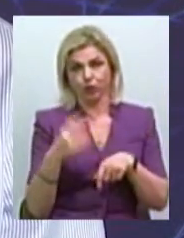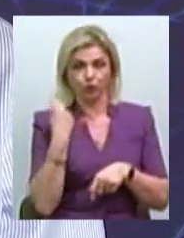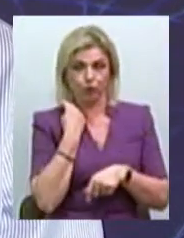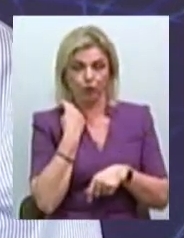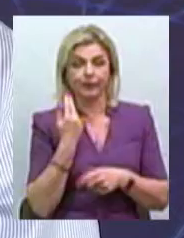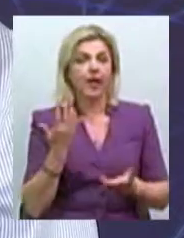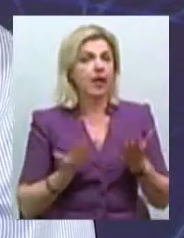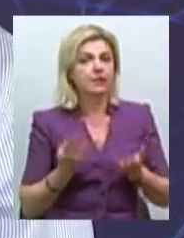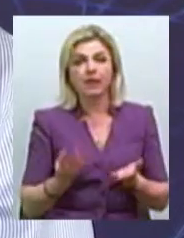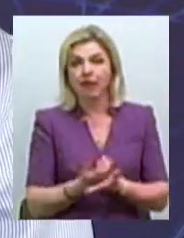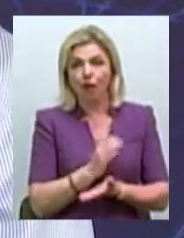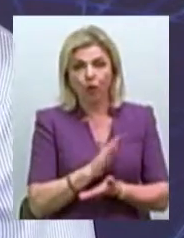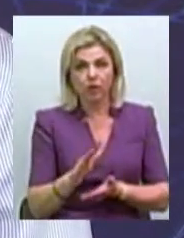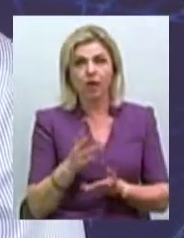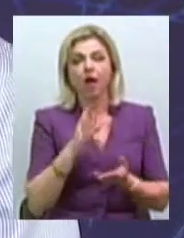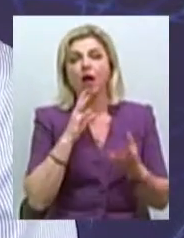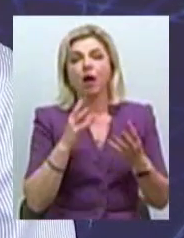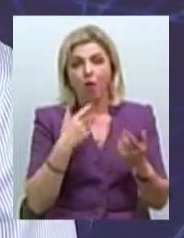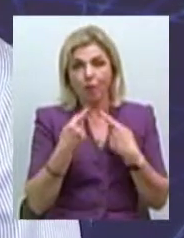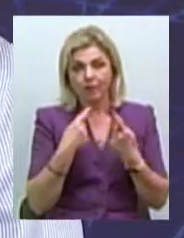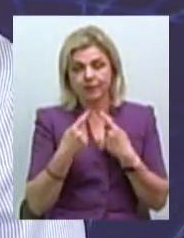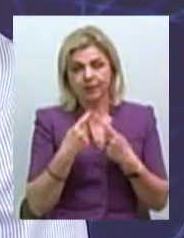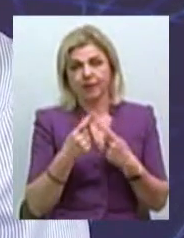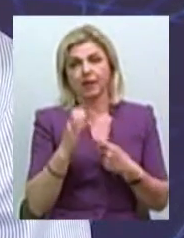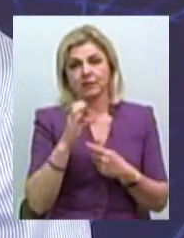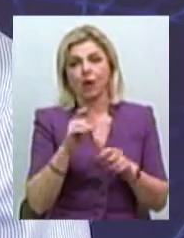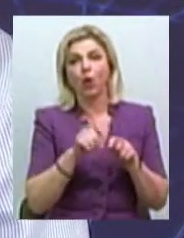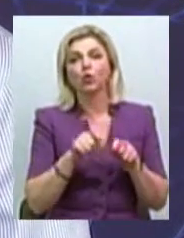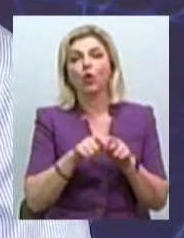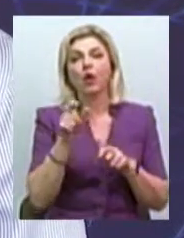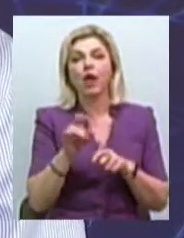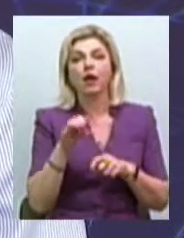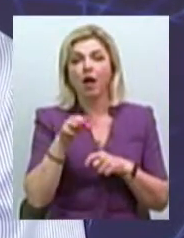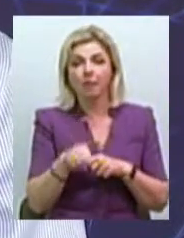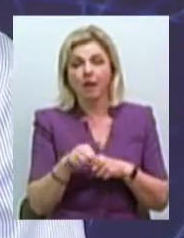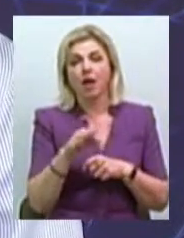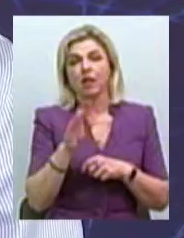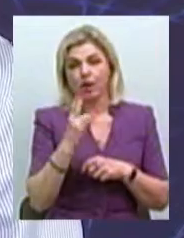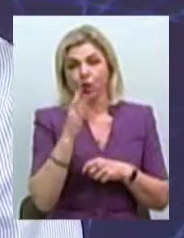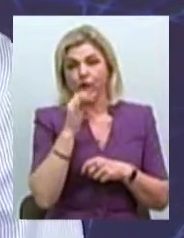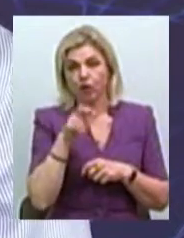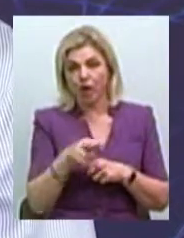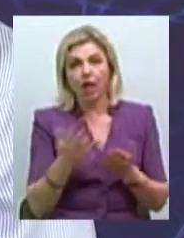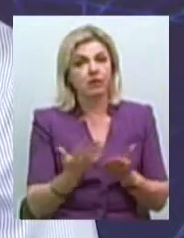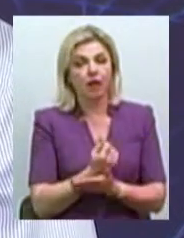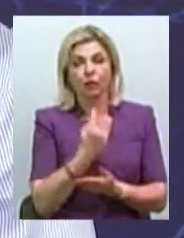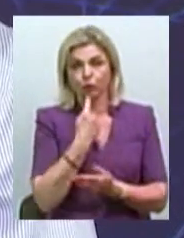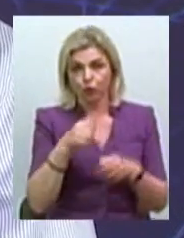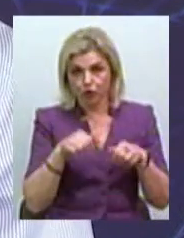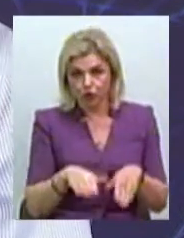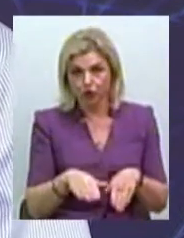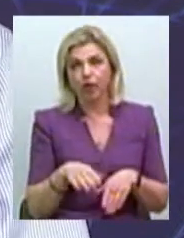Якщо не знаходиться в співбесіді з контролером абонентського відділу, якщо не знаходиться компроміс, тоді